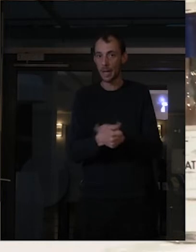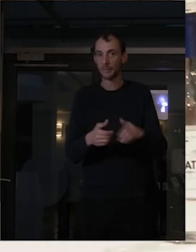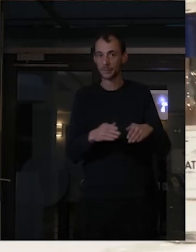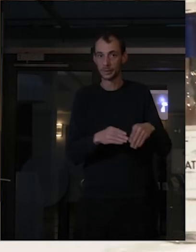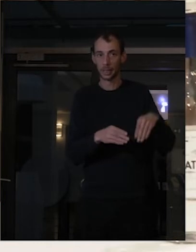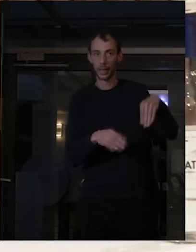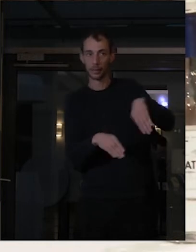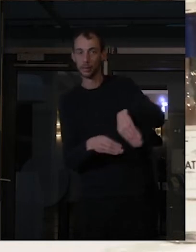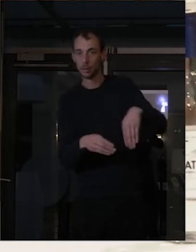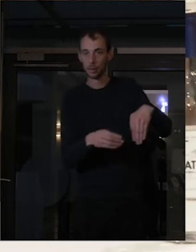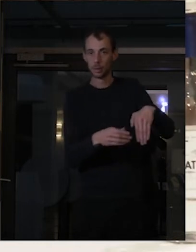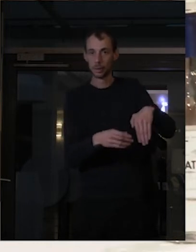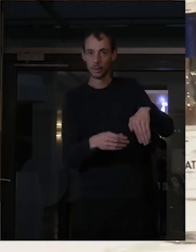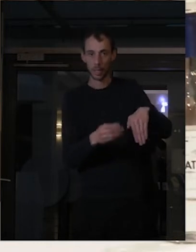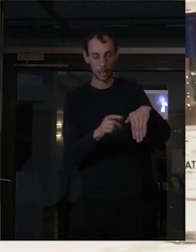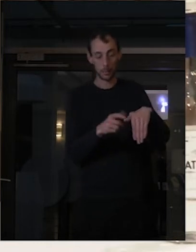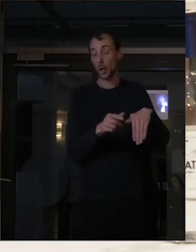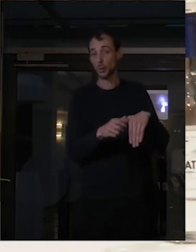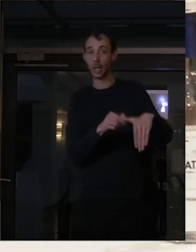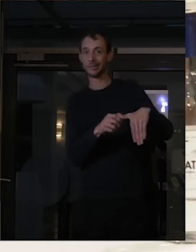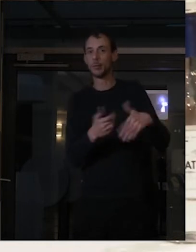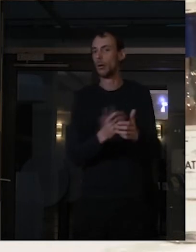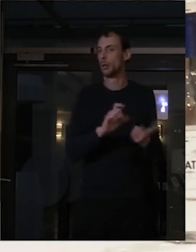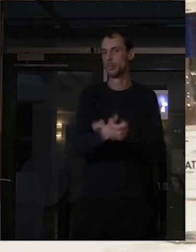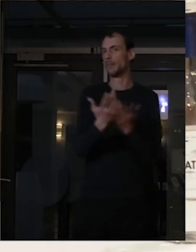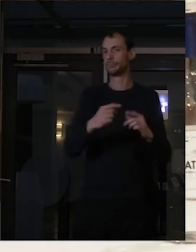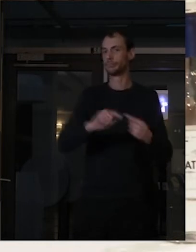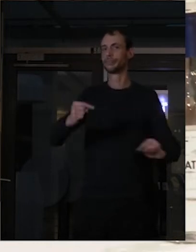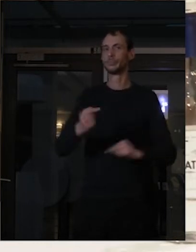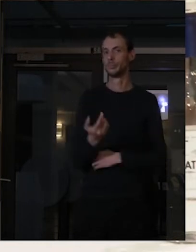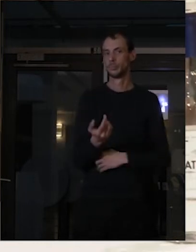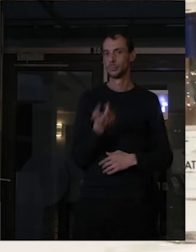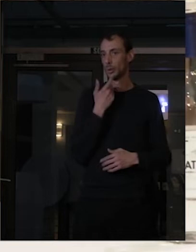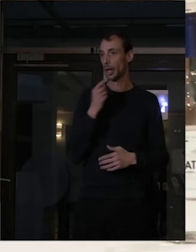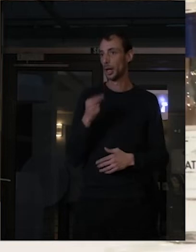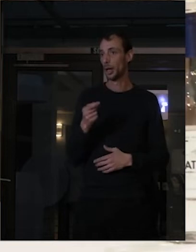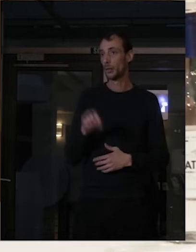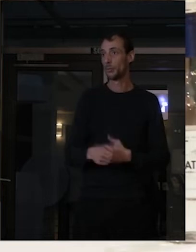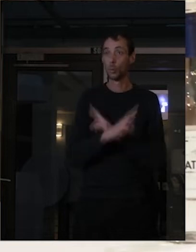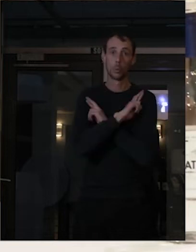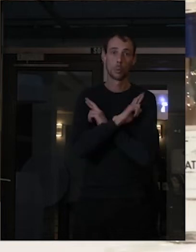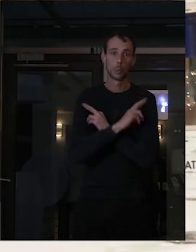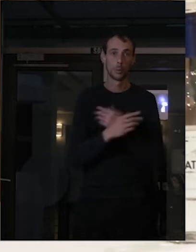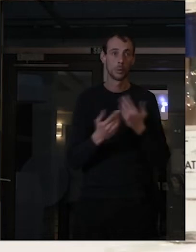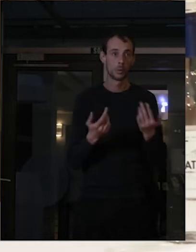sauf que bah, les orteils, à part le repos, donc ne pas danser, il n'y a rien d'autre à faire,